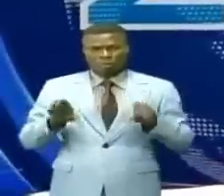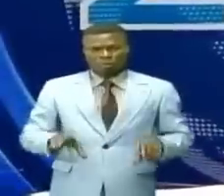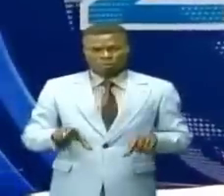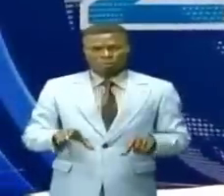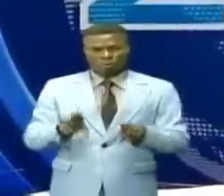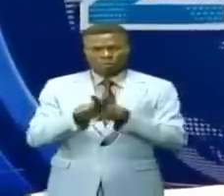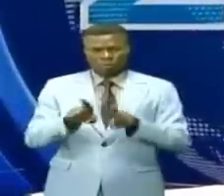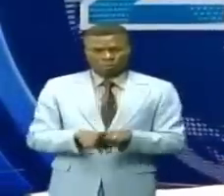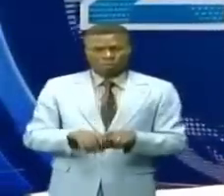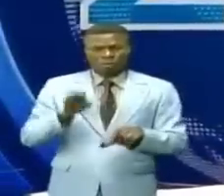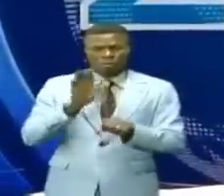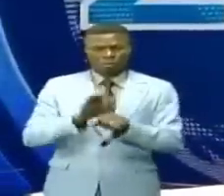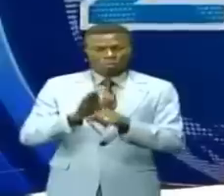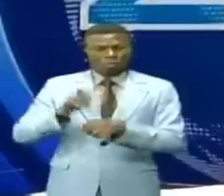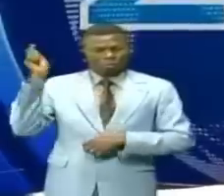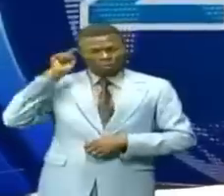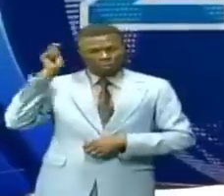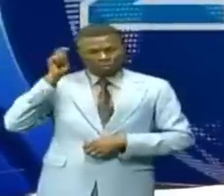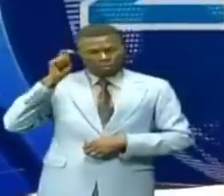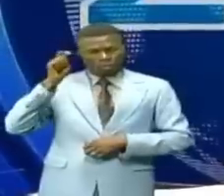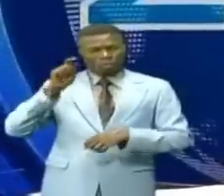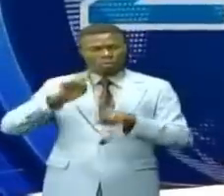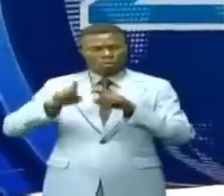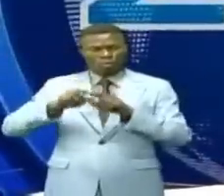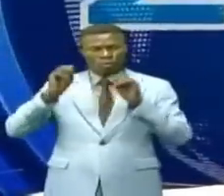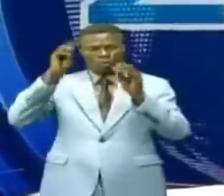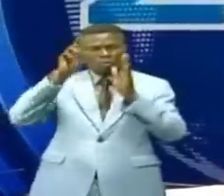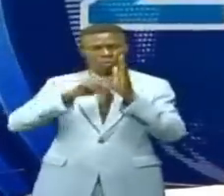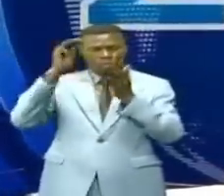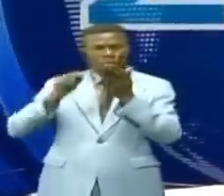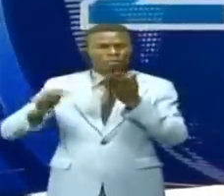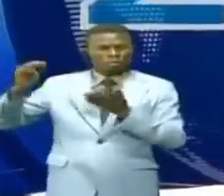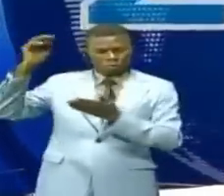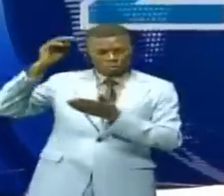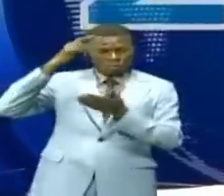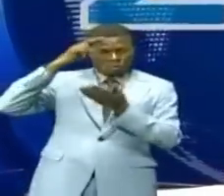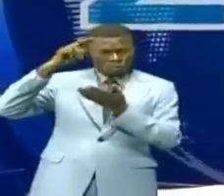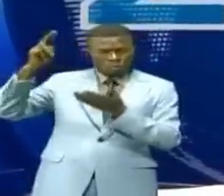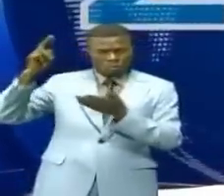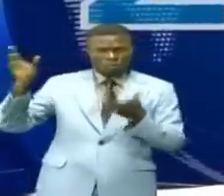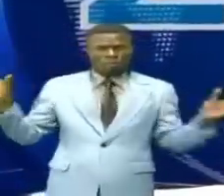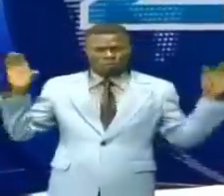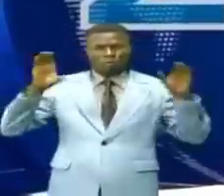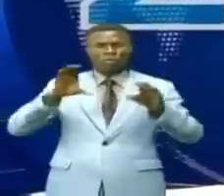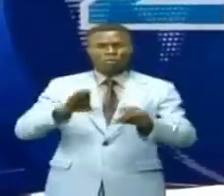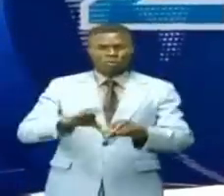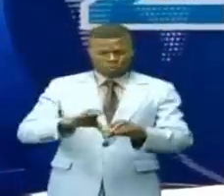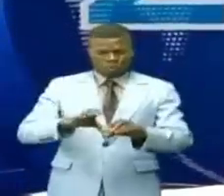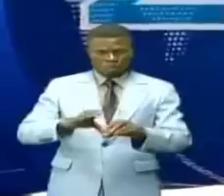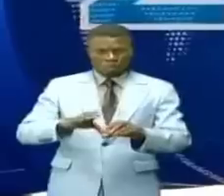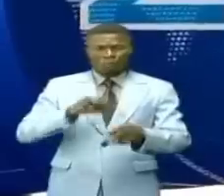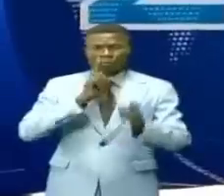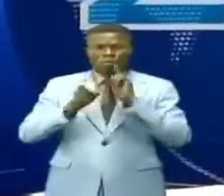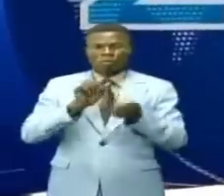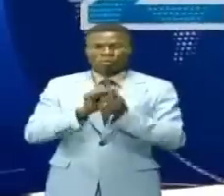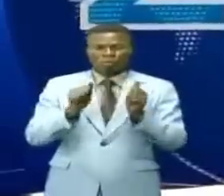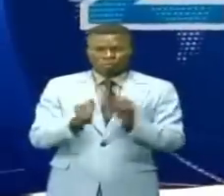bien, plusieurs professeurs des différents établissements d'enseignement supérieur se sont longuement étalés